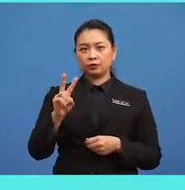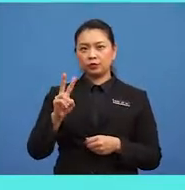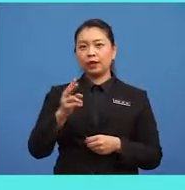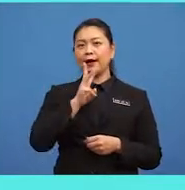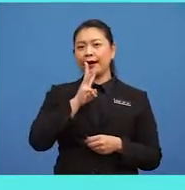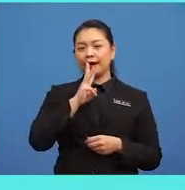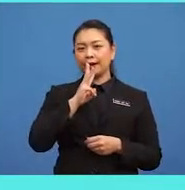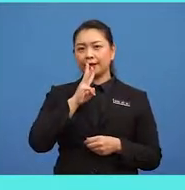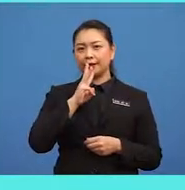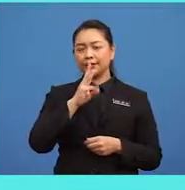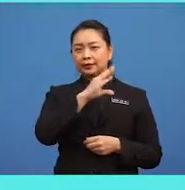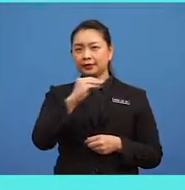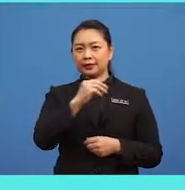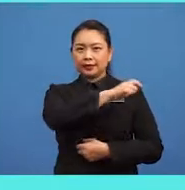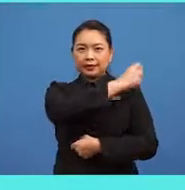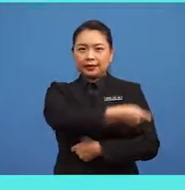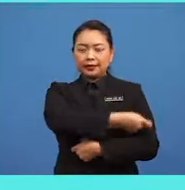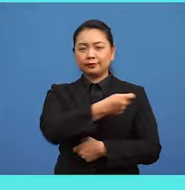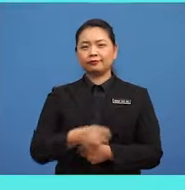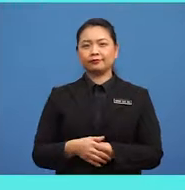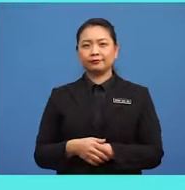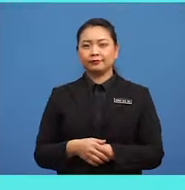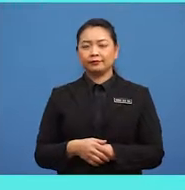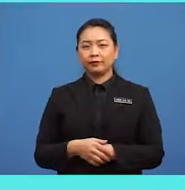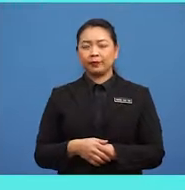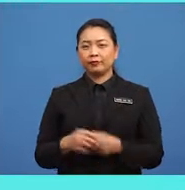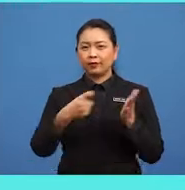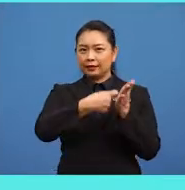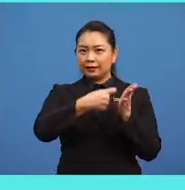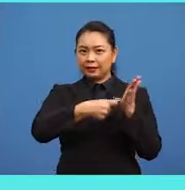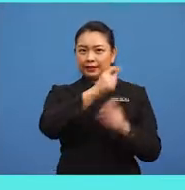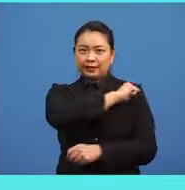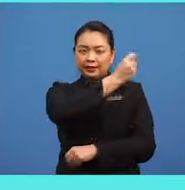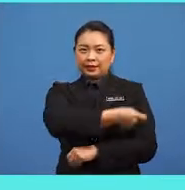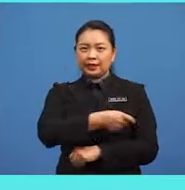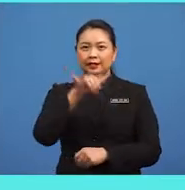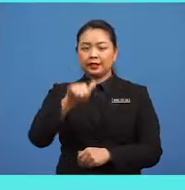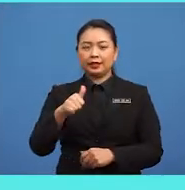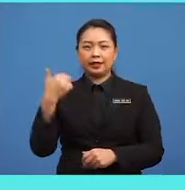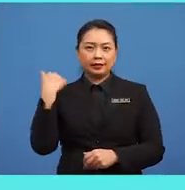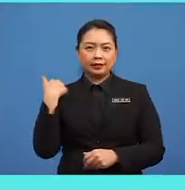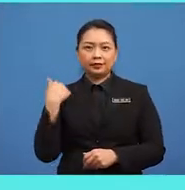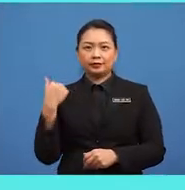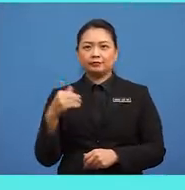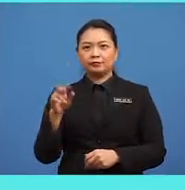air dan tenaga. Nilai tenaga yang terhasil